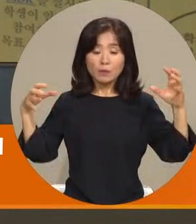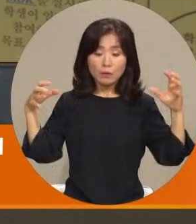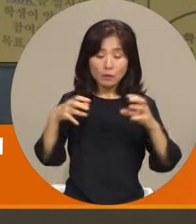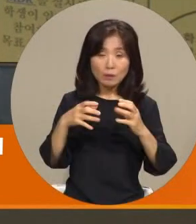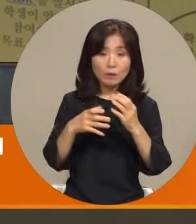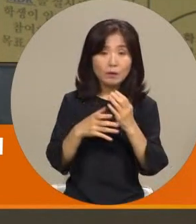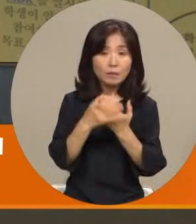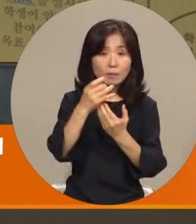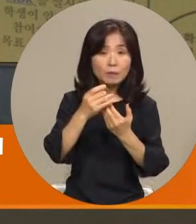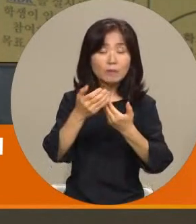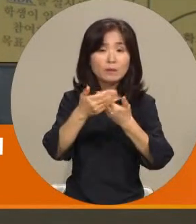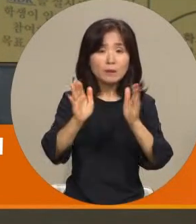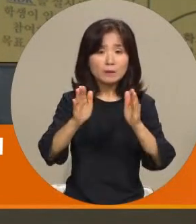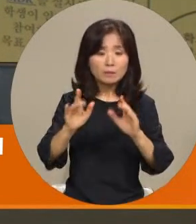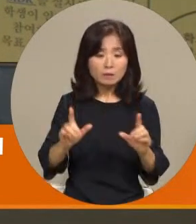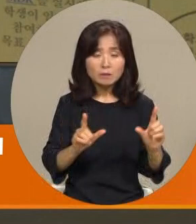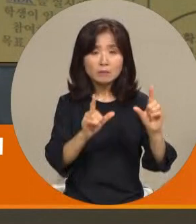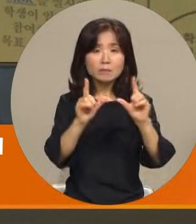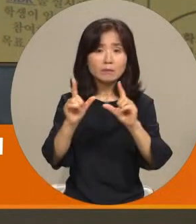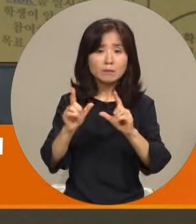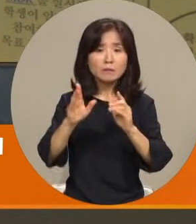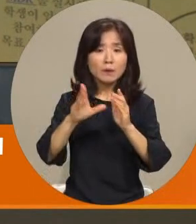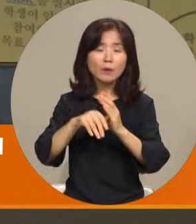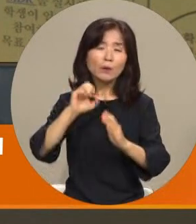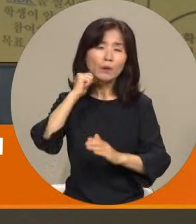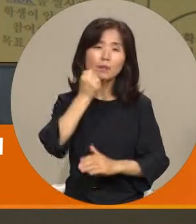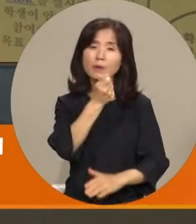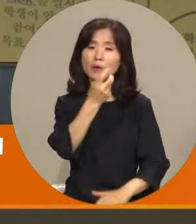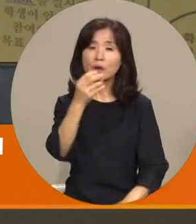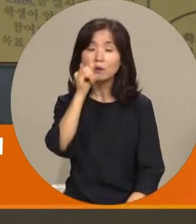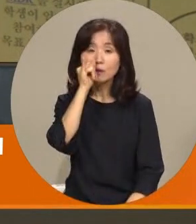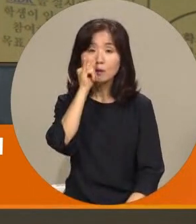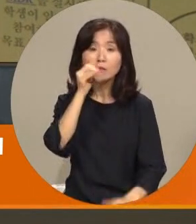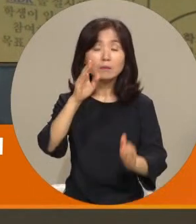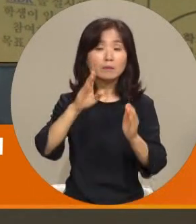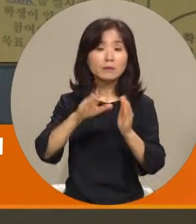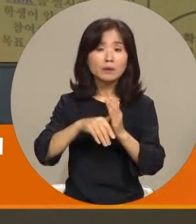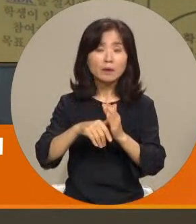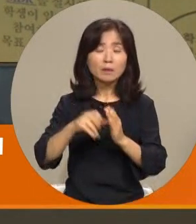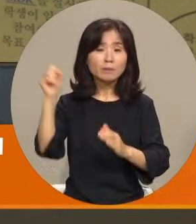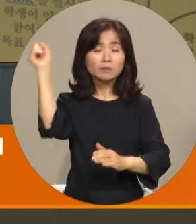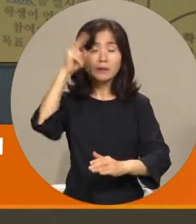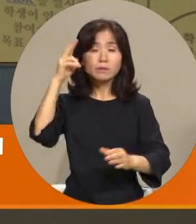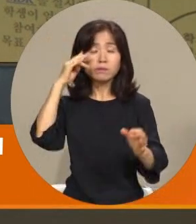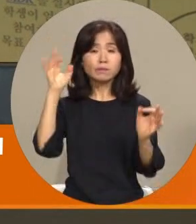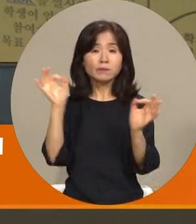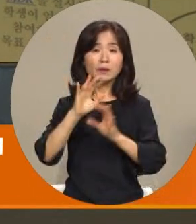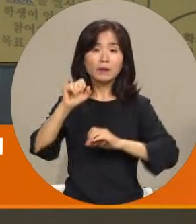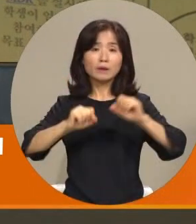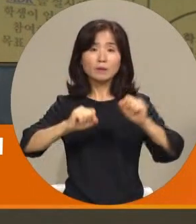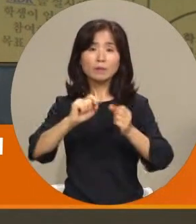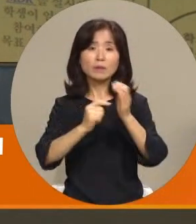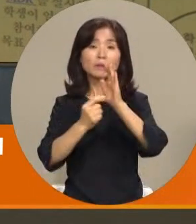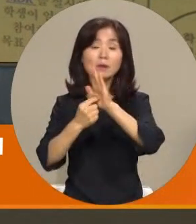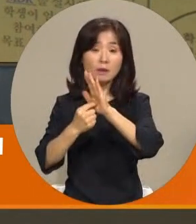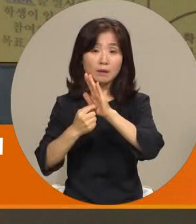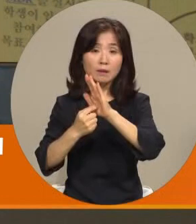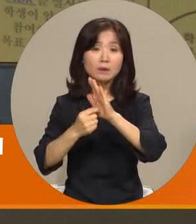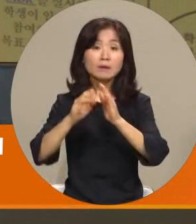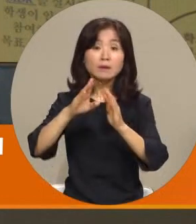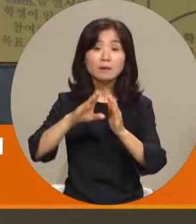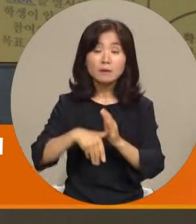학급에서 지내다 보면 어려운 점이 한두 가지가 아닙니다 이런 과정에서 돌발 행동이 발생하기도 하는데 자